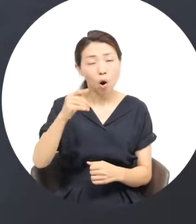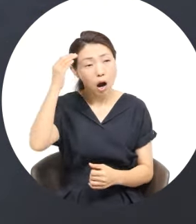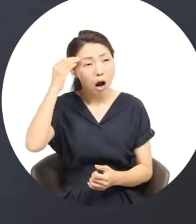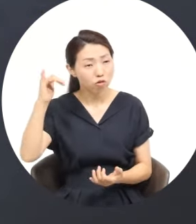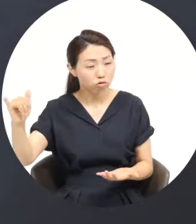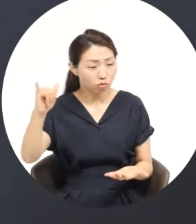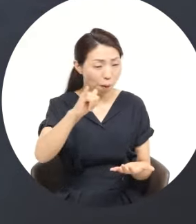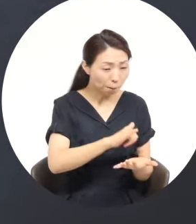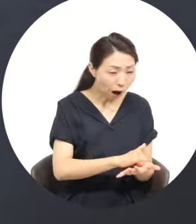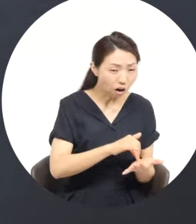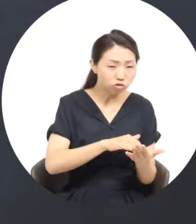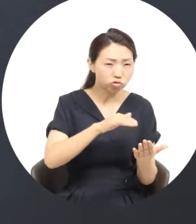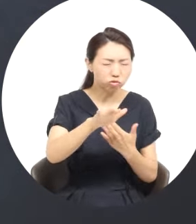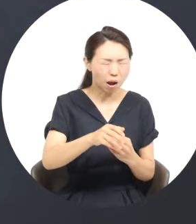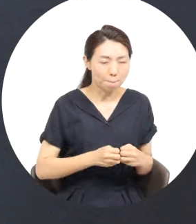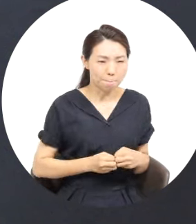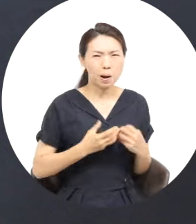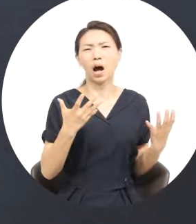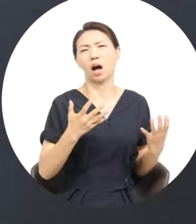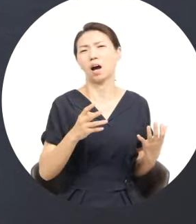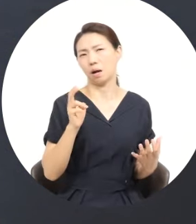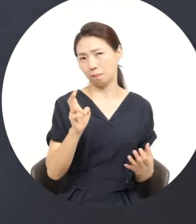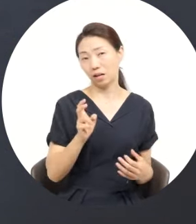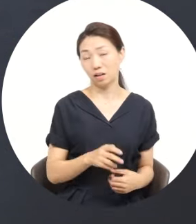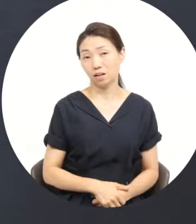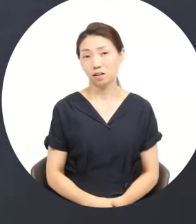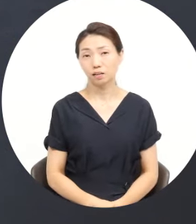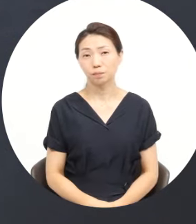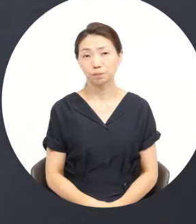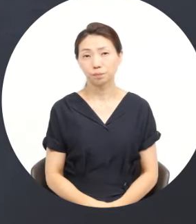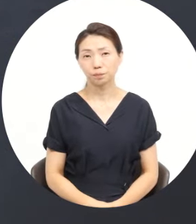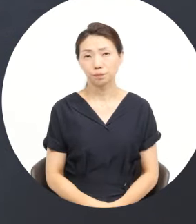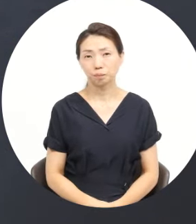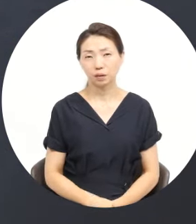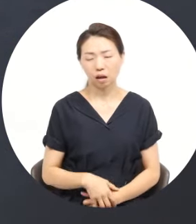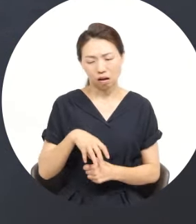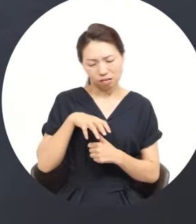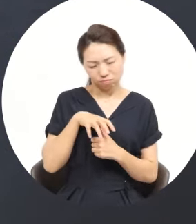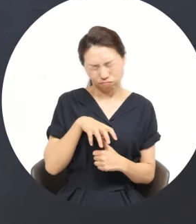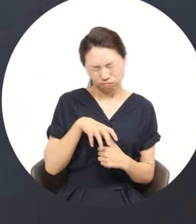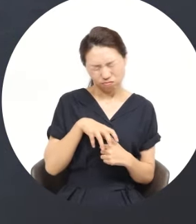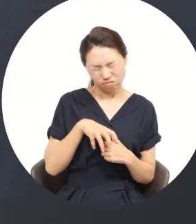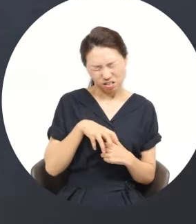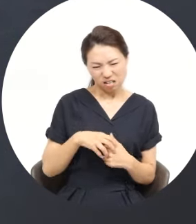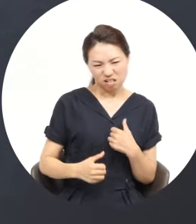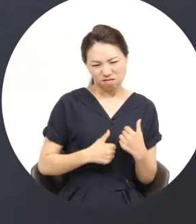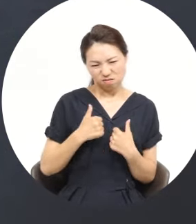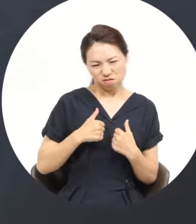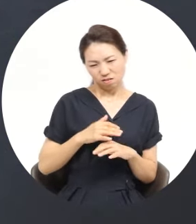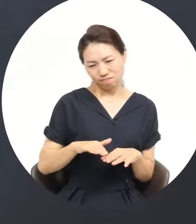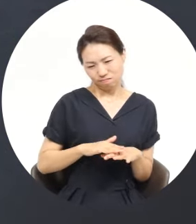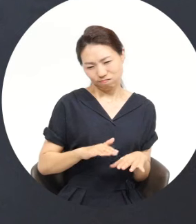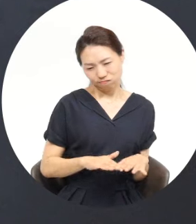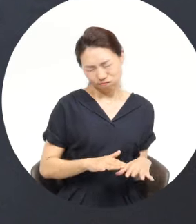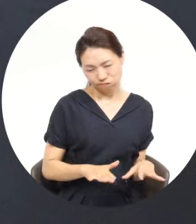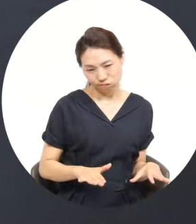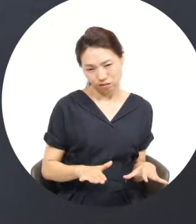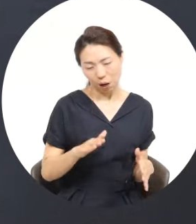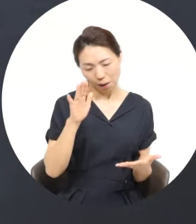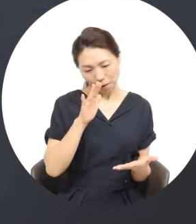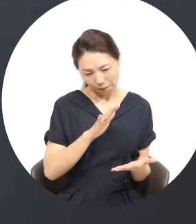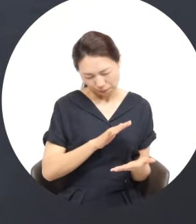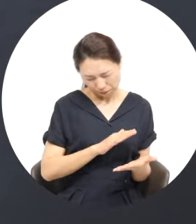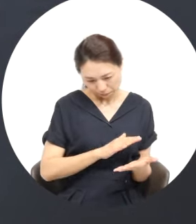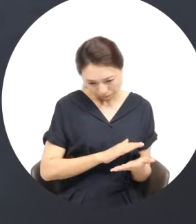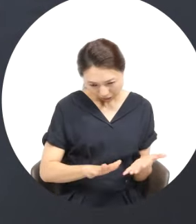가서 반증된 거 아니겠어요? 그러니까 그 억압된 것을 다 분풀이할 때까지 내버려